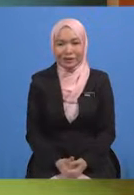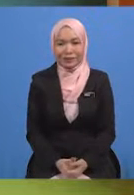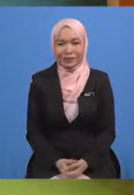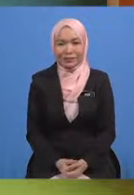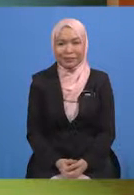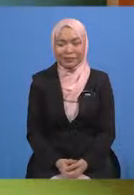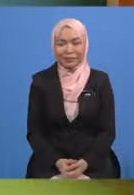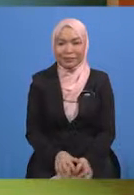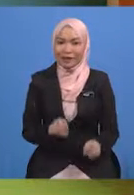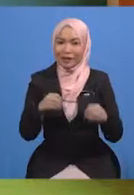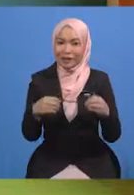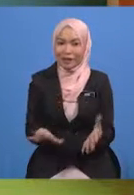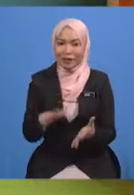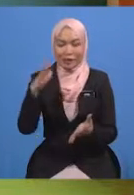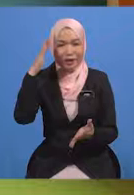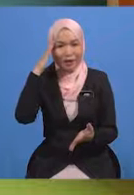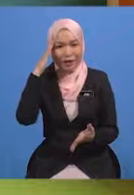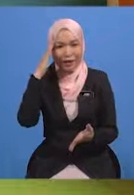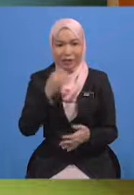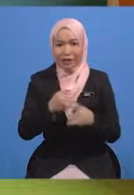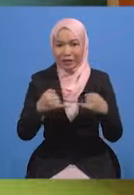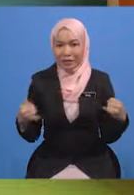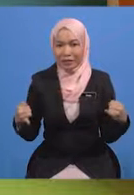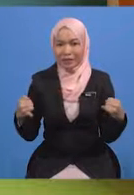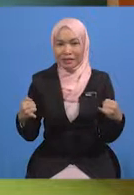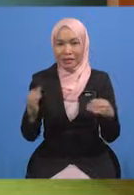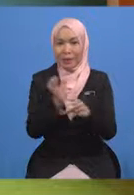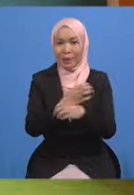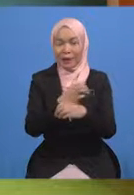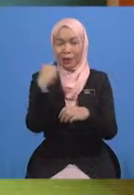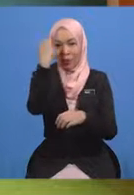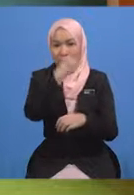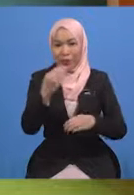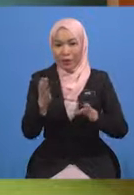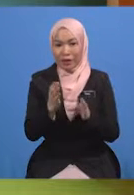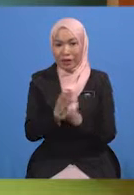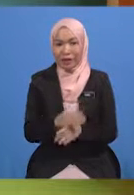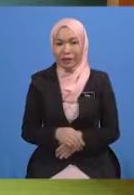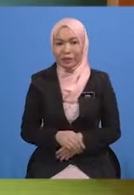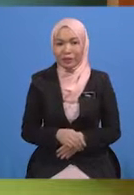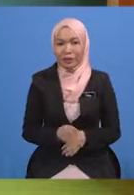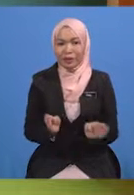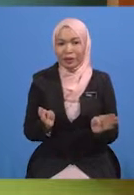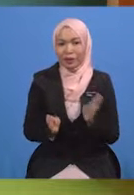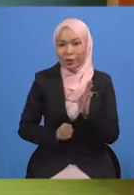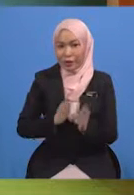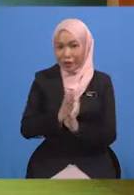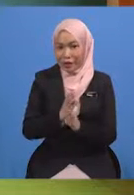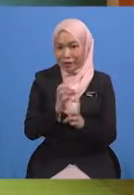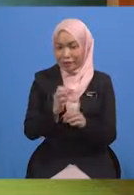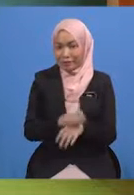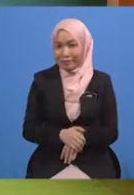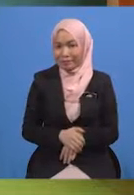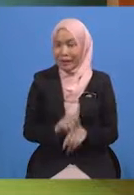Selepas mengetahui jenis bentuk muka bumi, sudah tentu